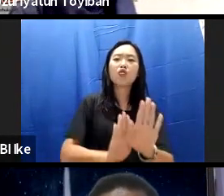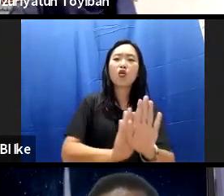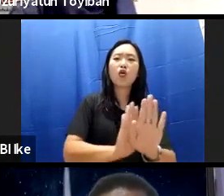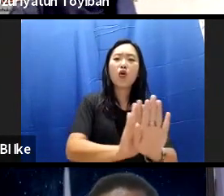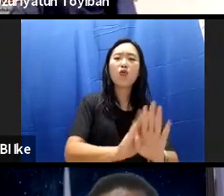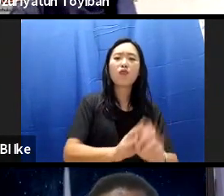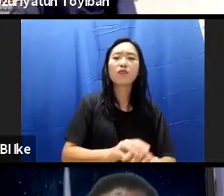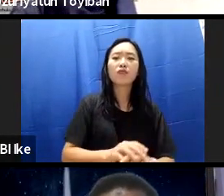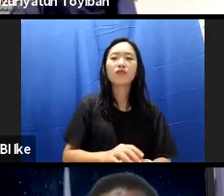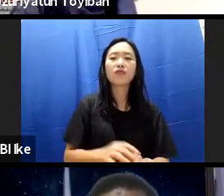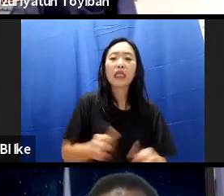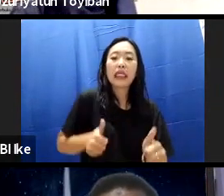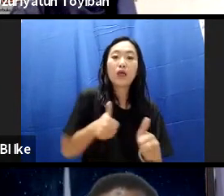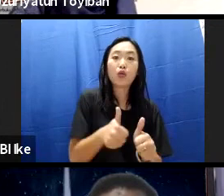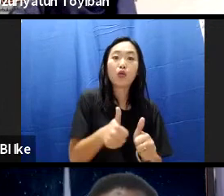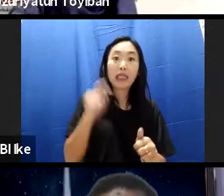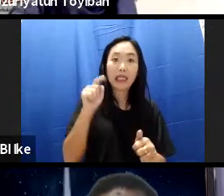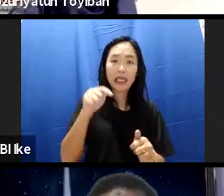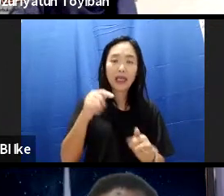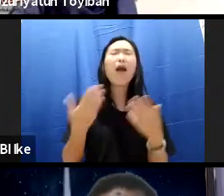ini?